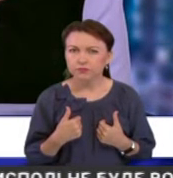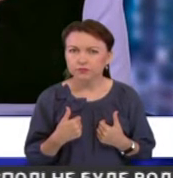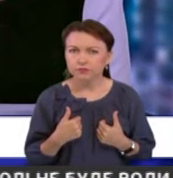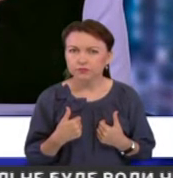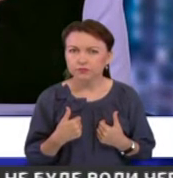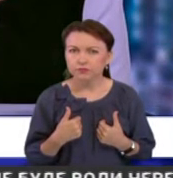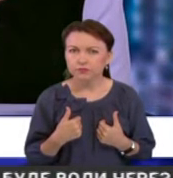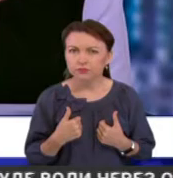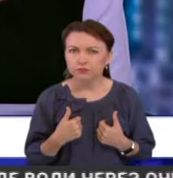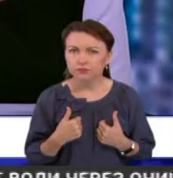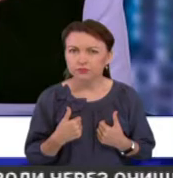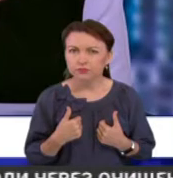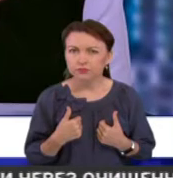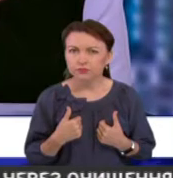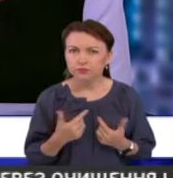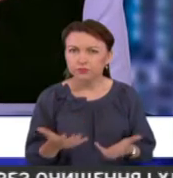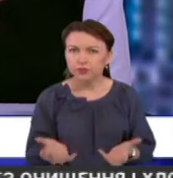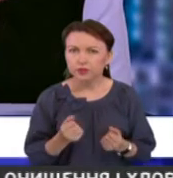своєї бази